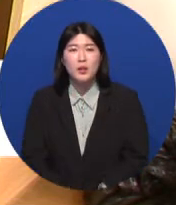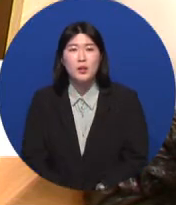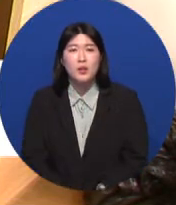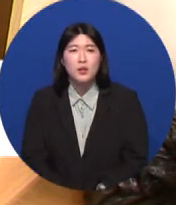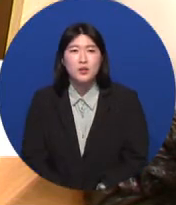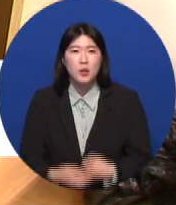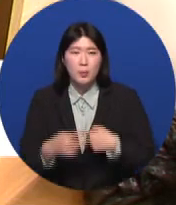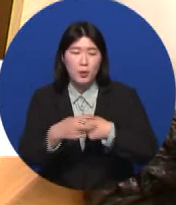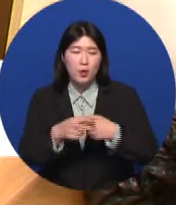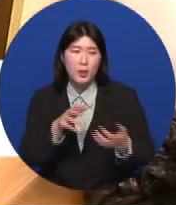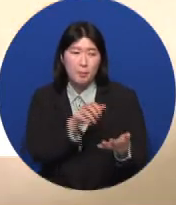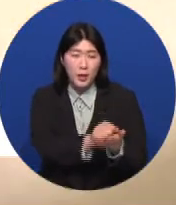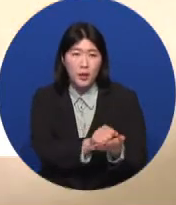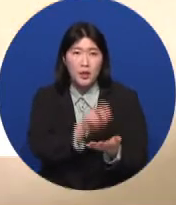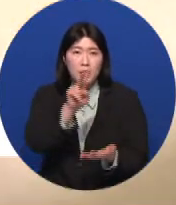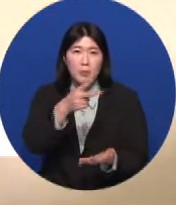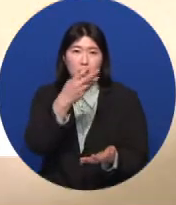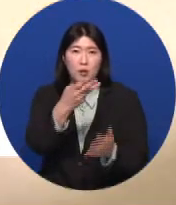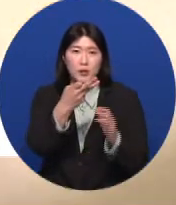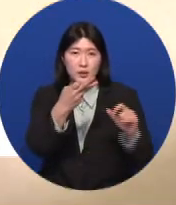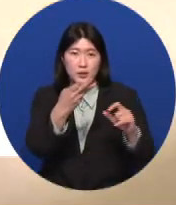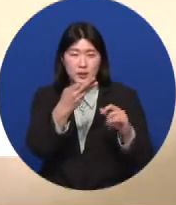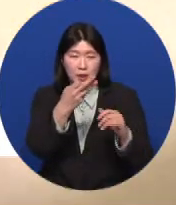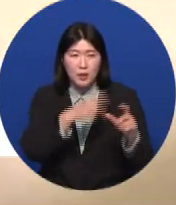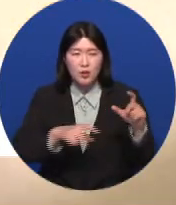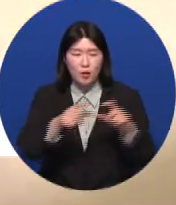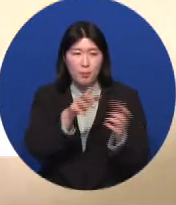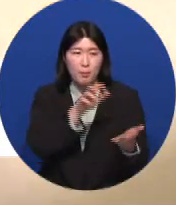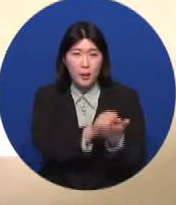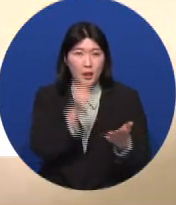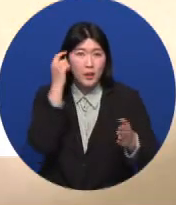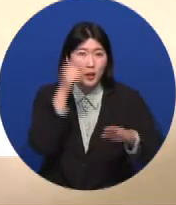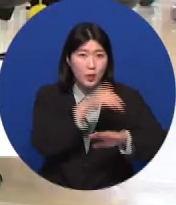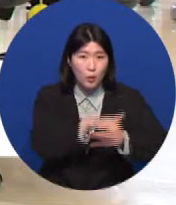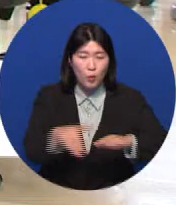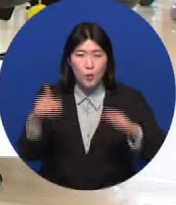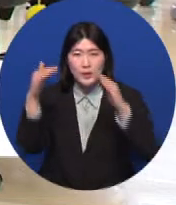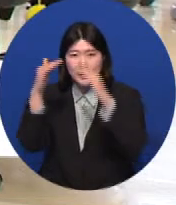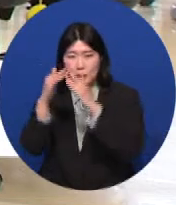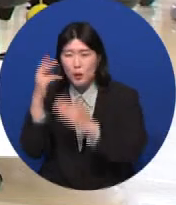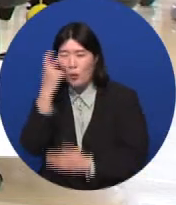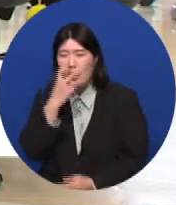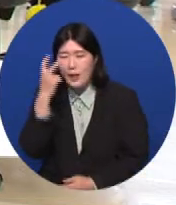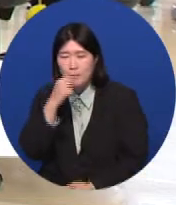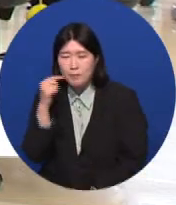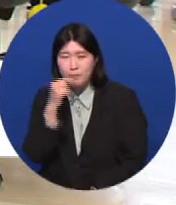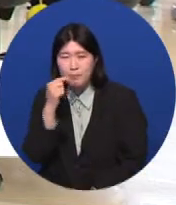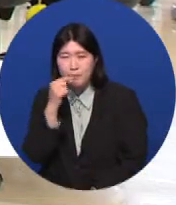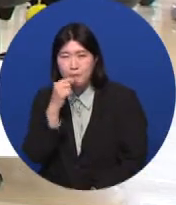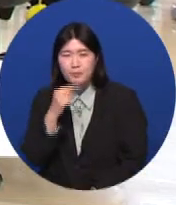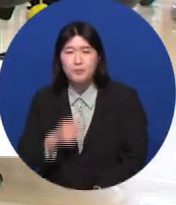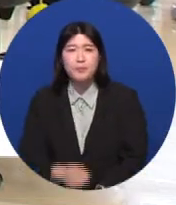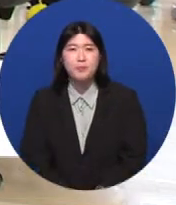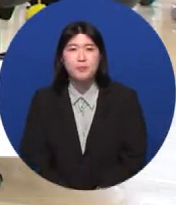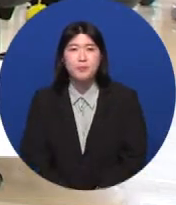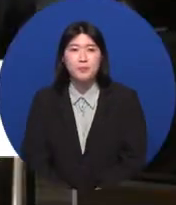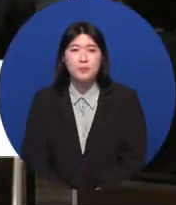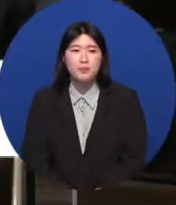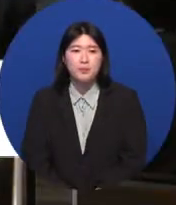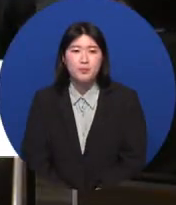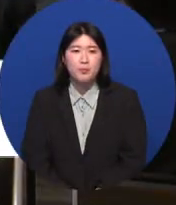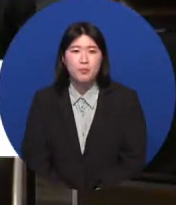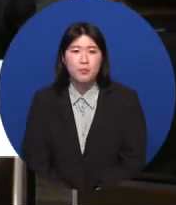병사 글 최대 200 13개 더 확보하고 재택 치료자의 건강관리도 강화할 계획입니다